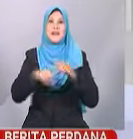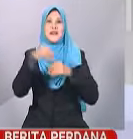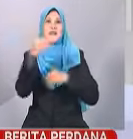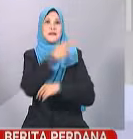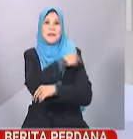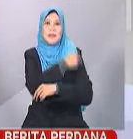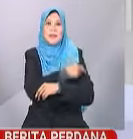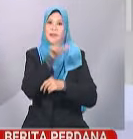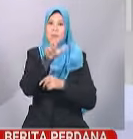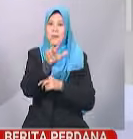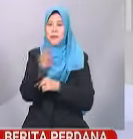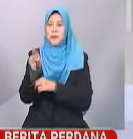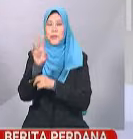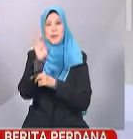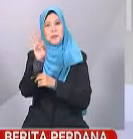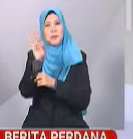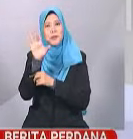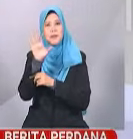adalah